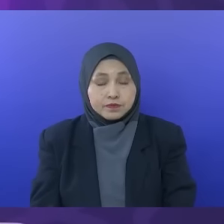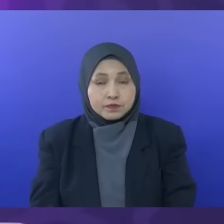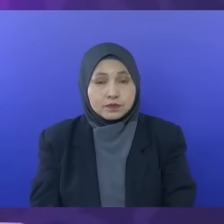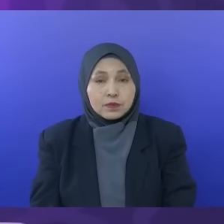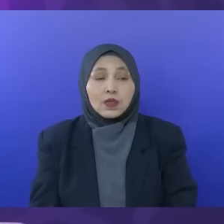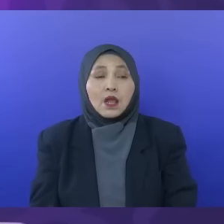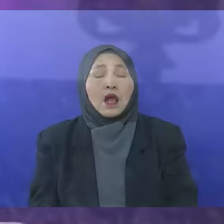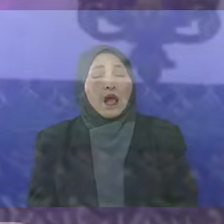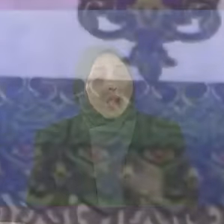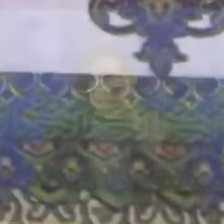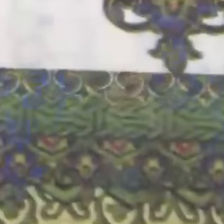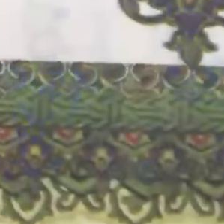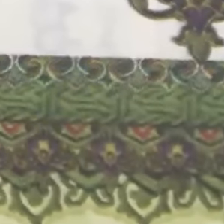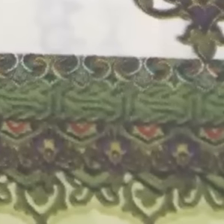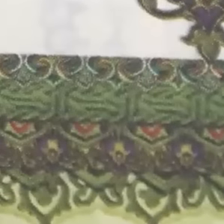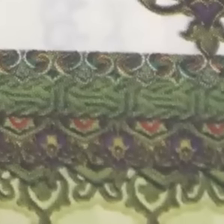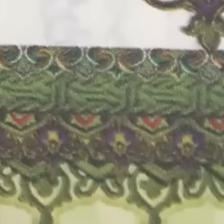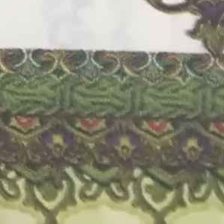Alif